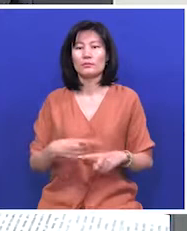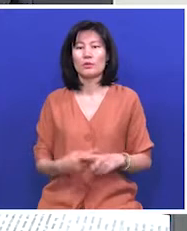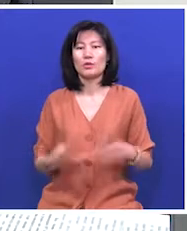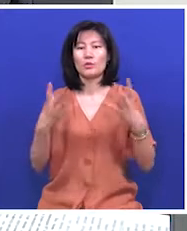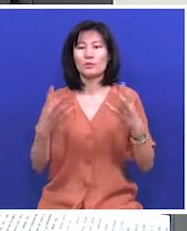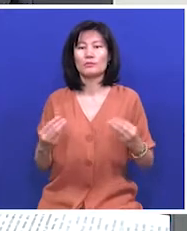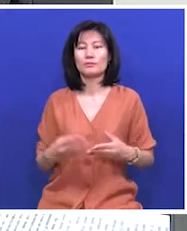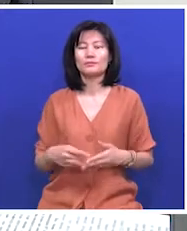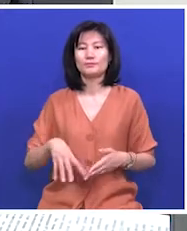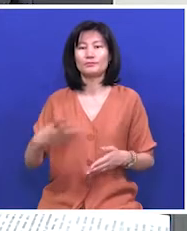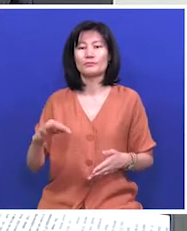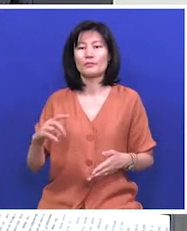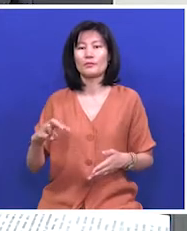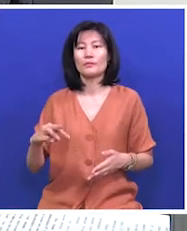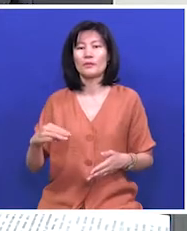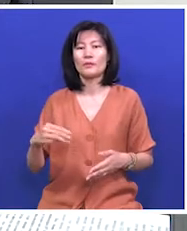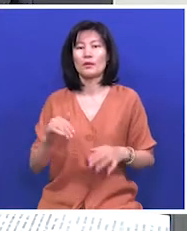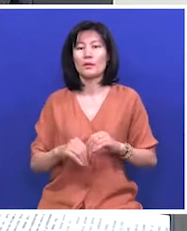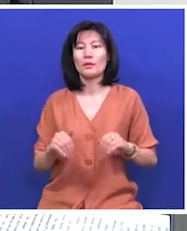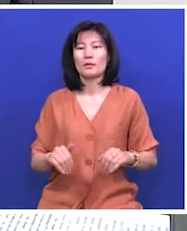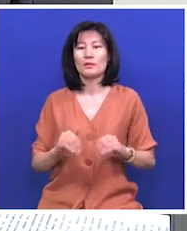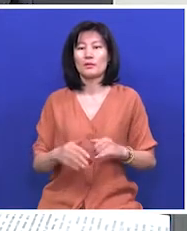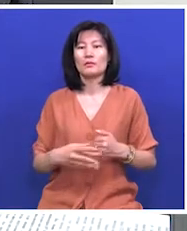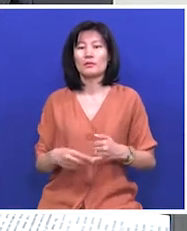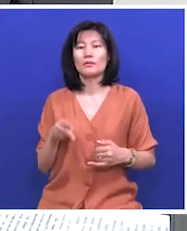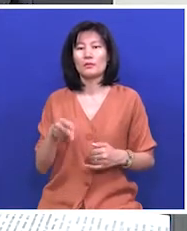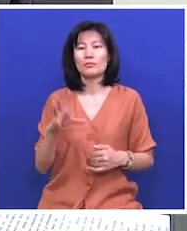тарапынан бүгінгі таңда 40 қабат еккен